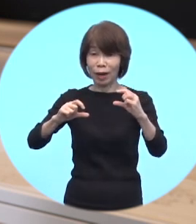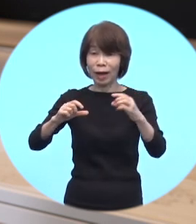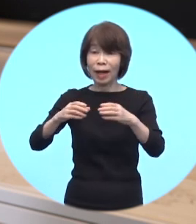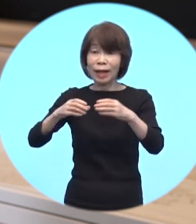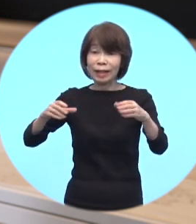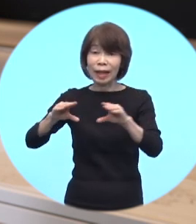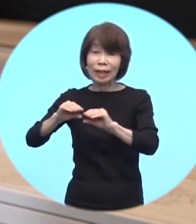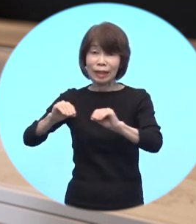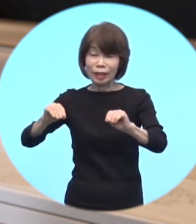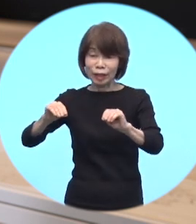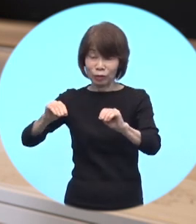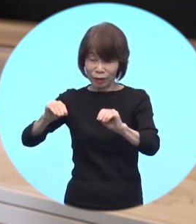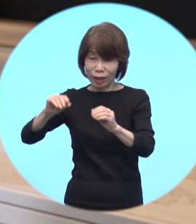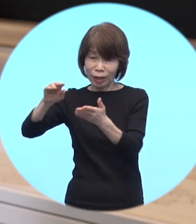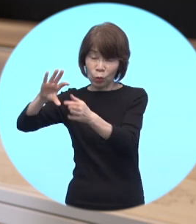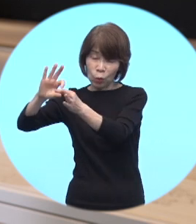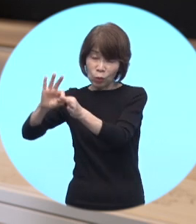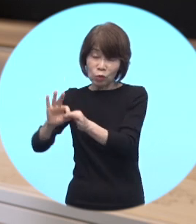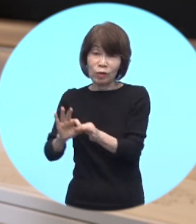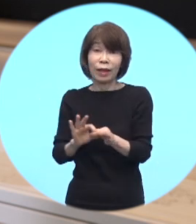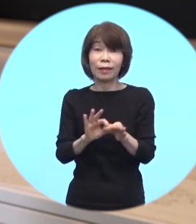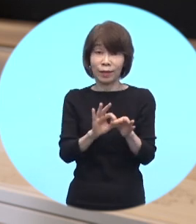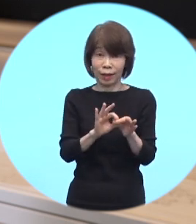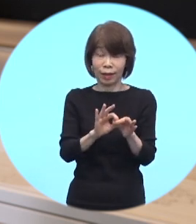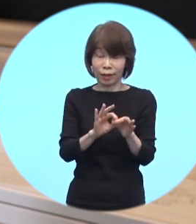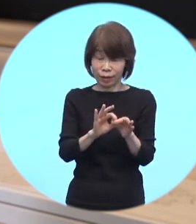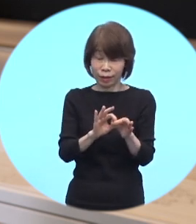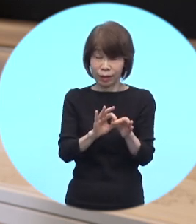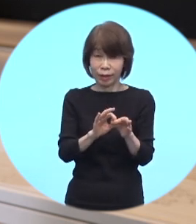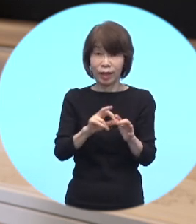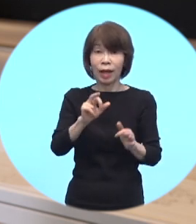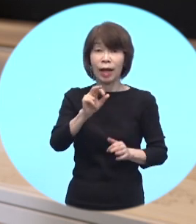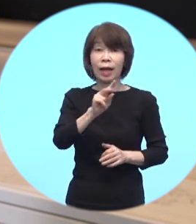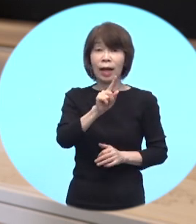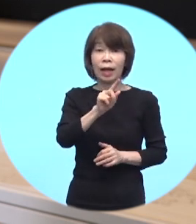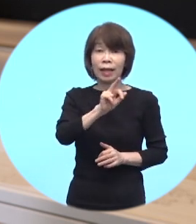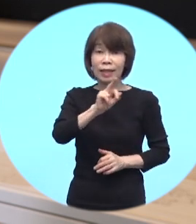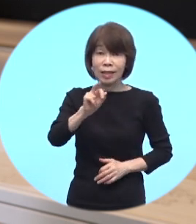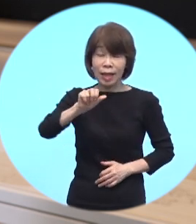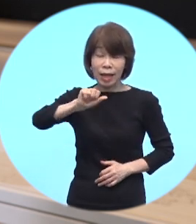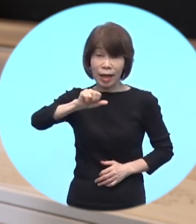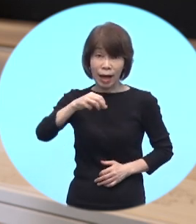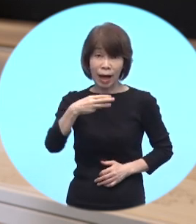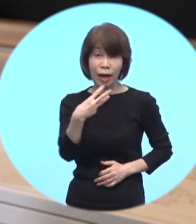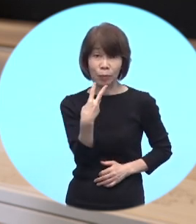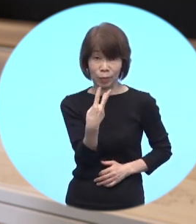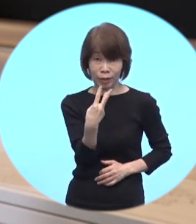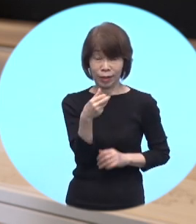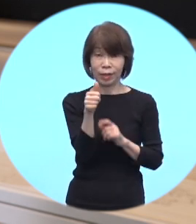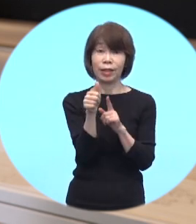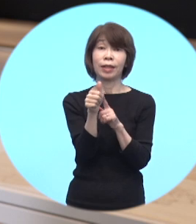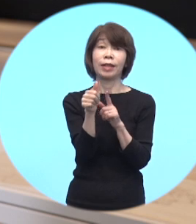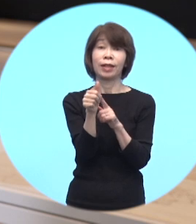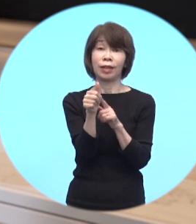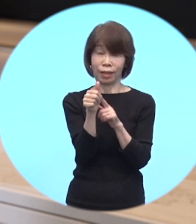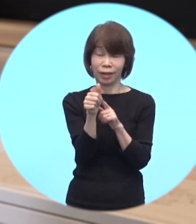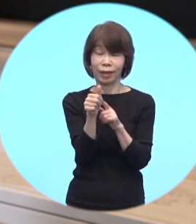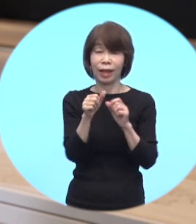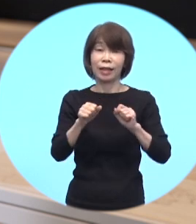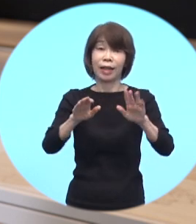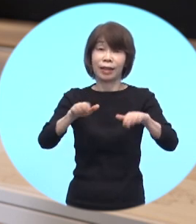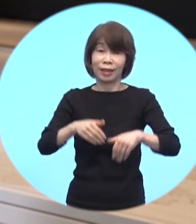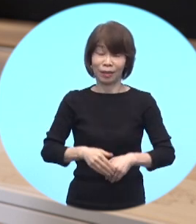室町時代の役者世阿弥がスタイルを確立しました。同じ舞台で上演するお笑い